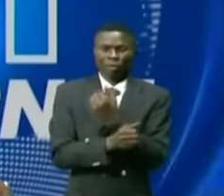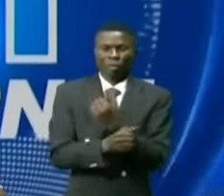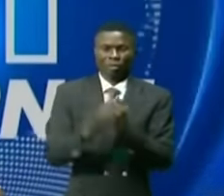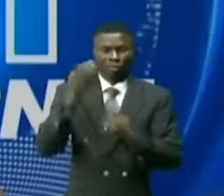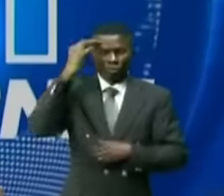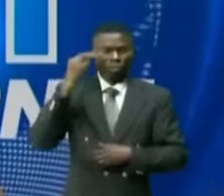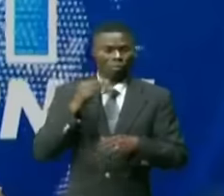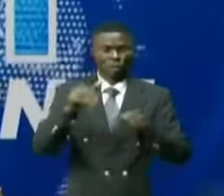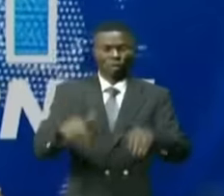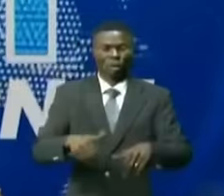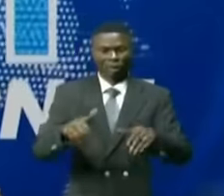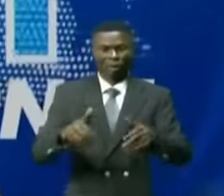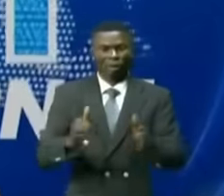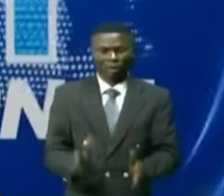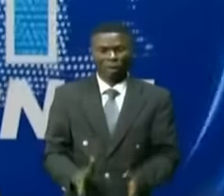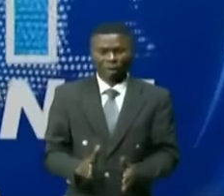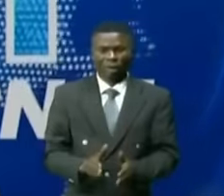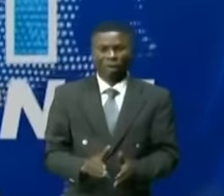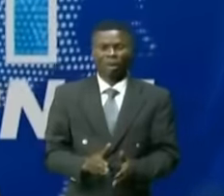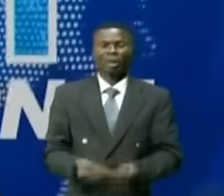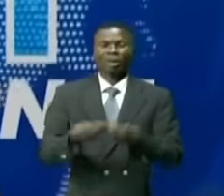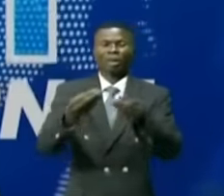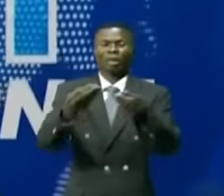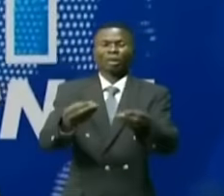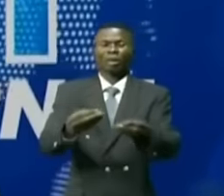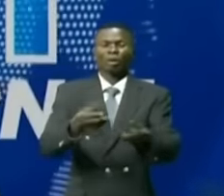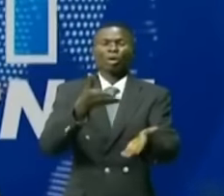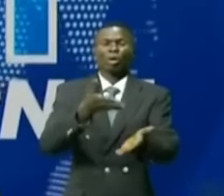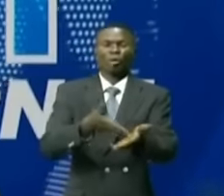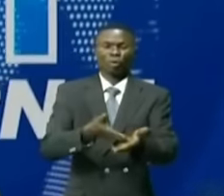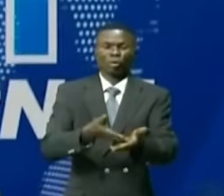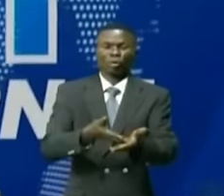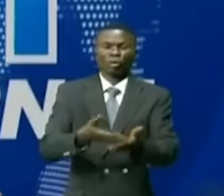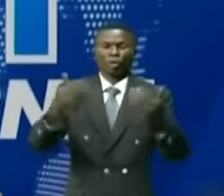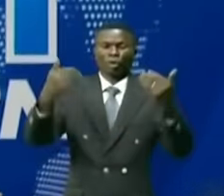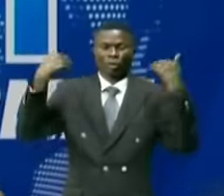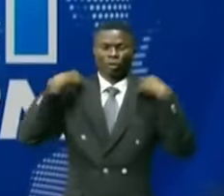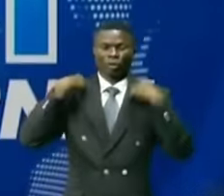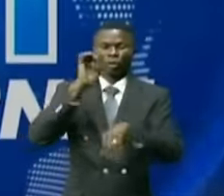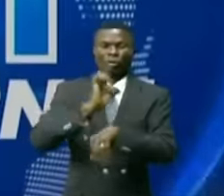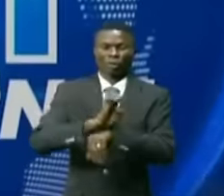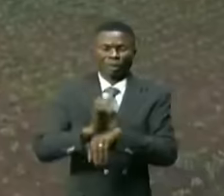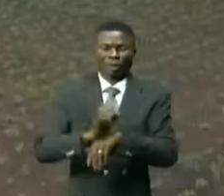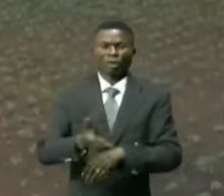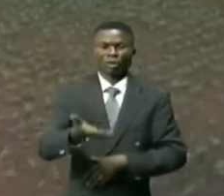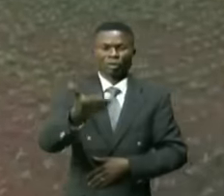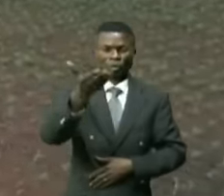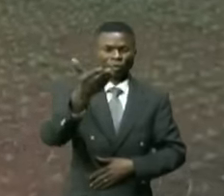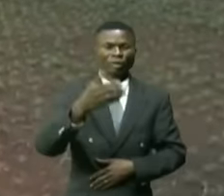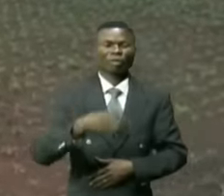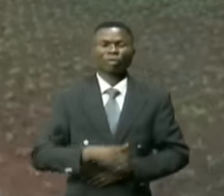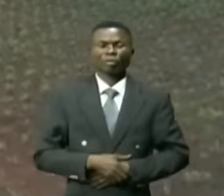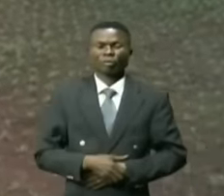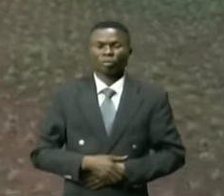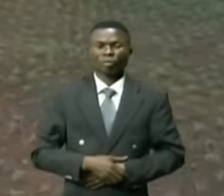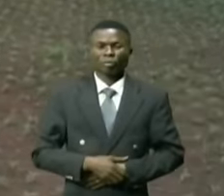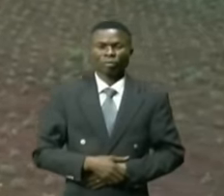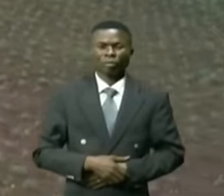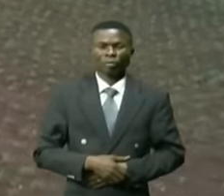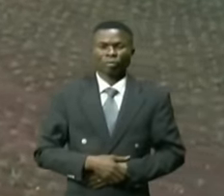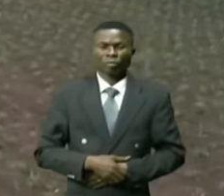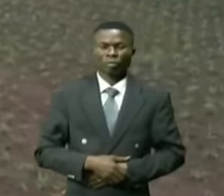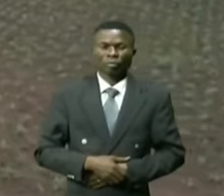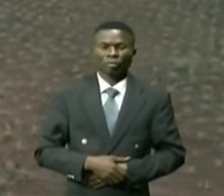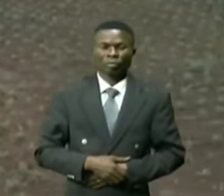de l'Agriculture, a symboliquement remis le lot au chef religieux Marie Kalong. La leçon de la cigale